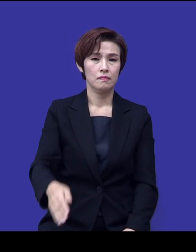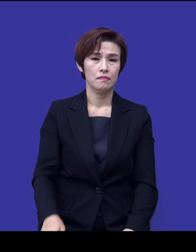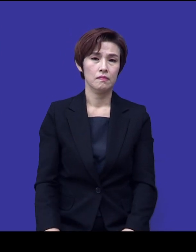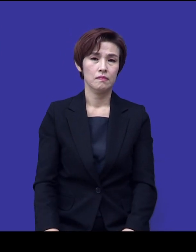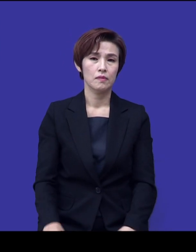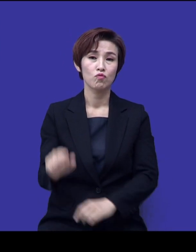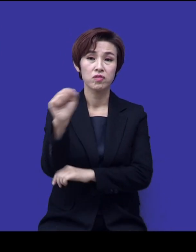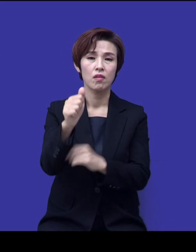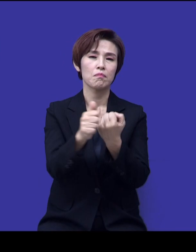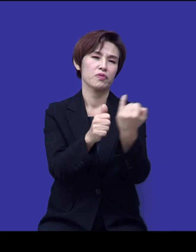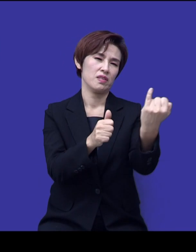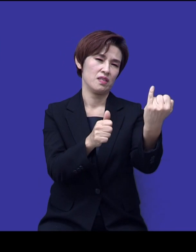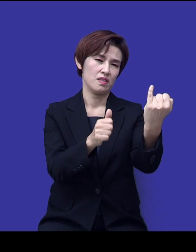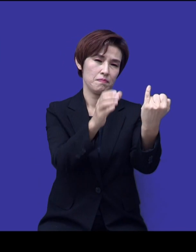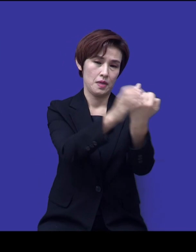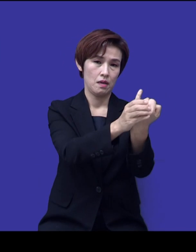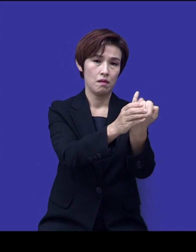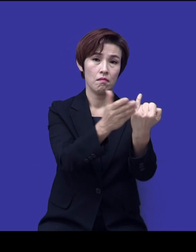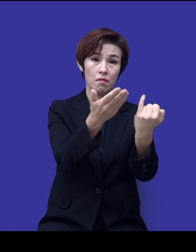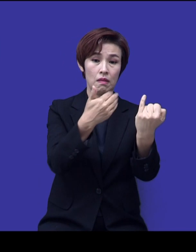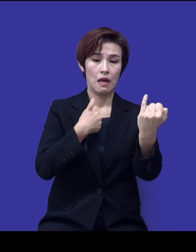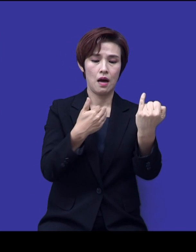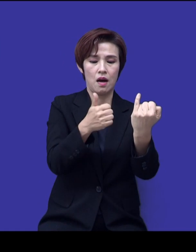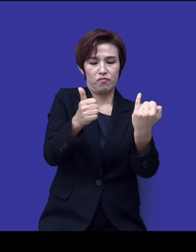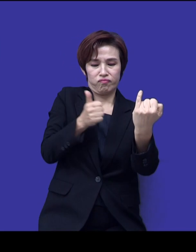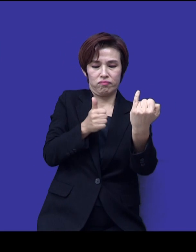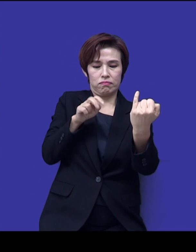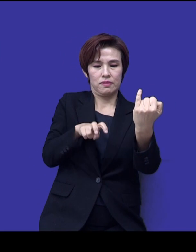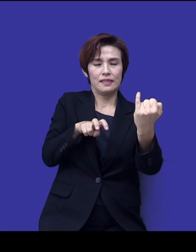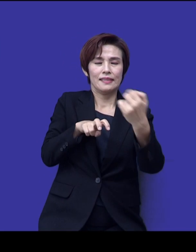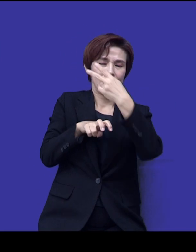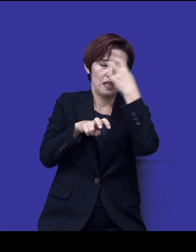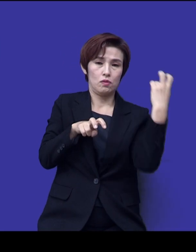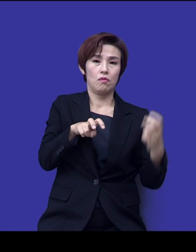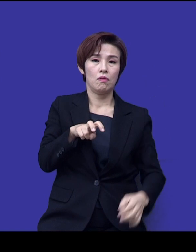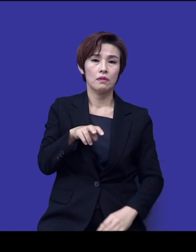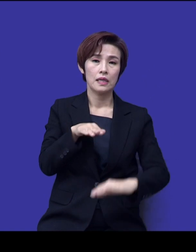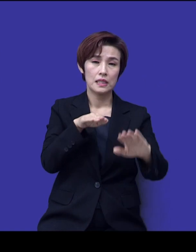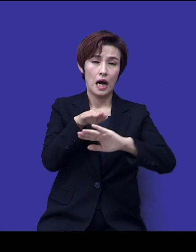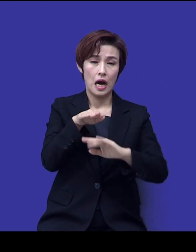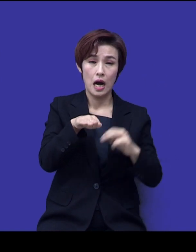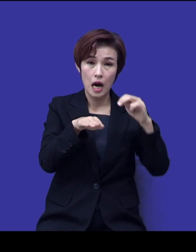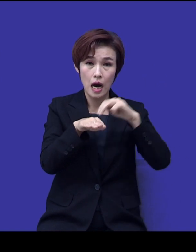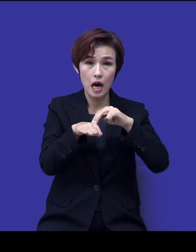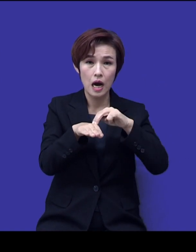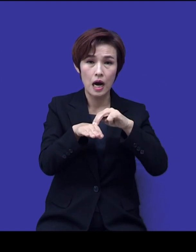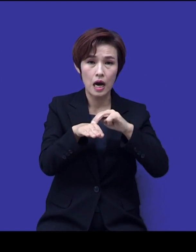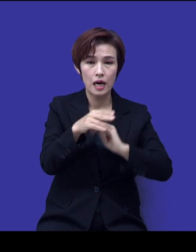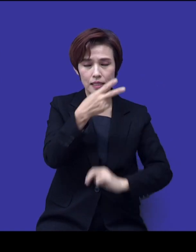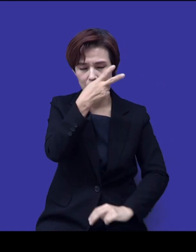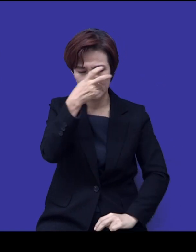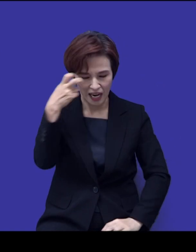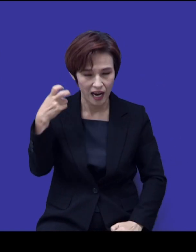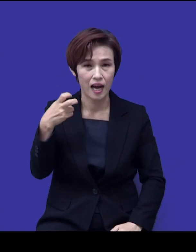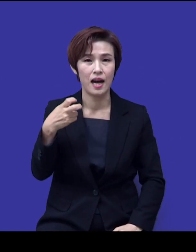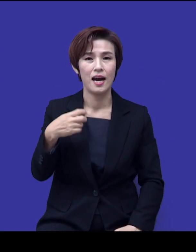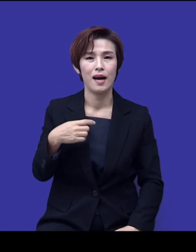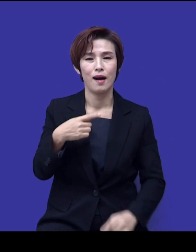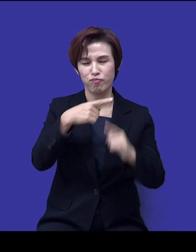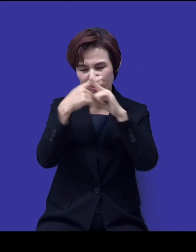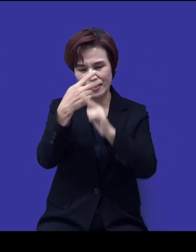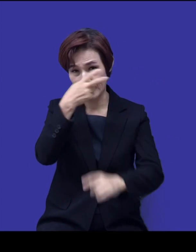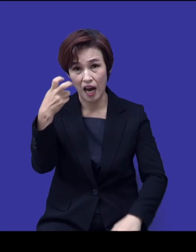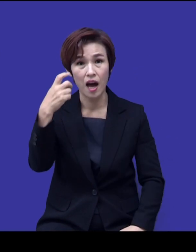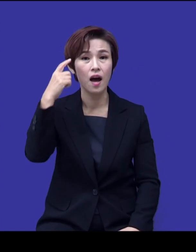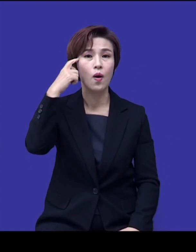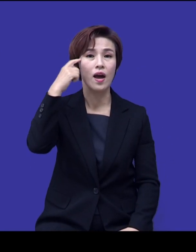집사람이요. 그리고 피디님은 저 뒤에 잤죠? 그 주무셨어요? 저 차 타면 5분 내로 잡니다. 아 예. 왜냐 조연출 때 습관인데요.